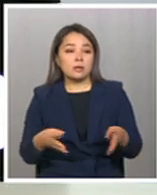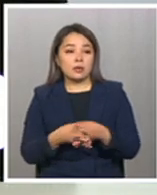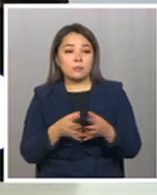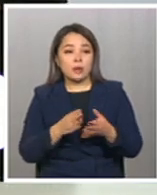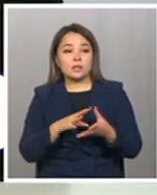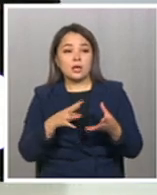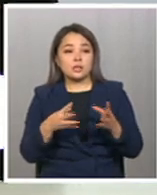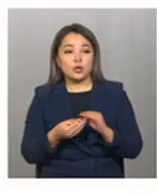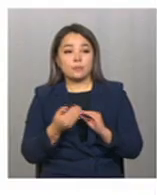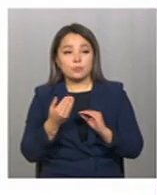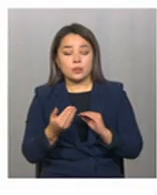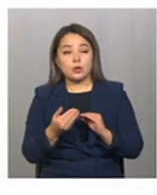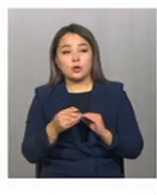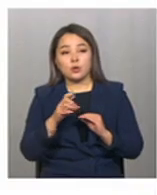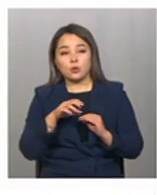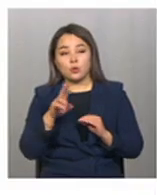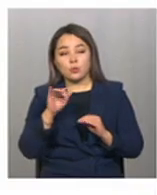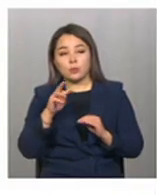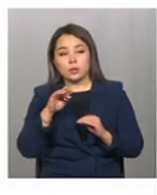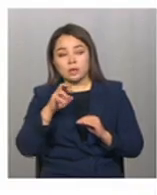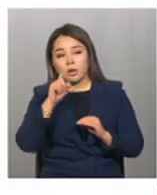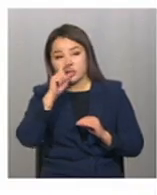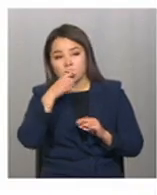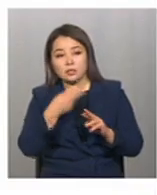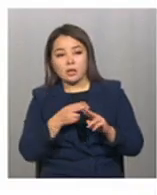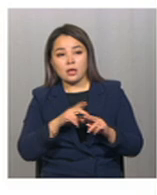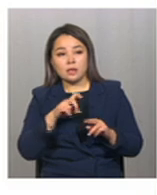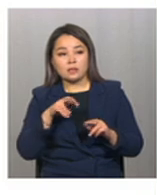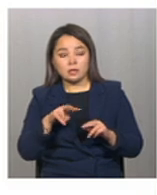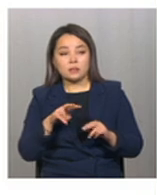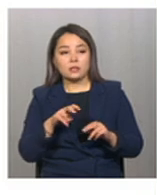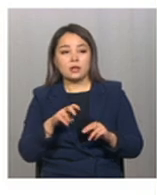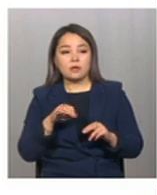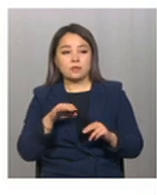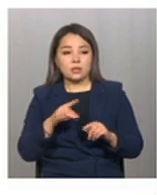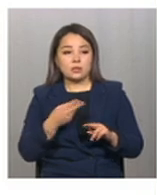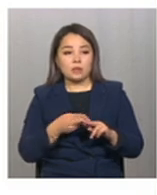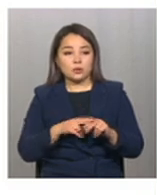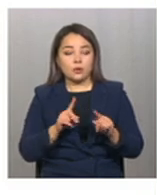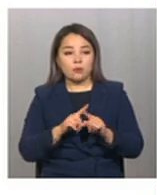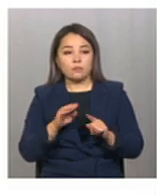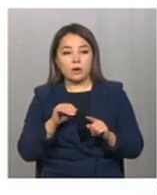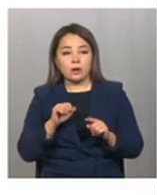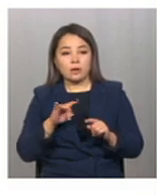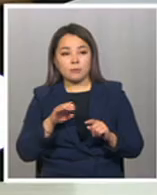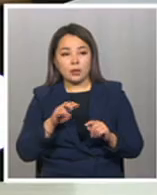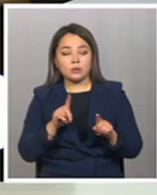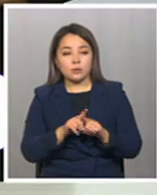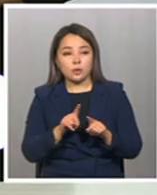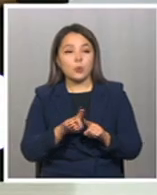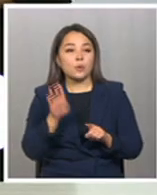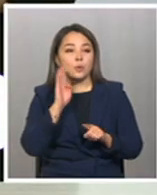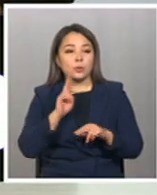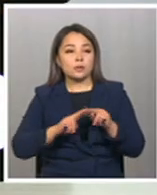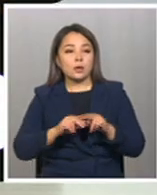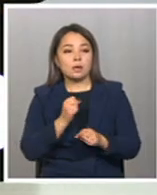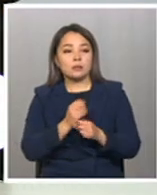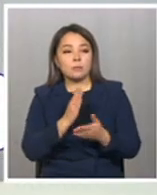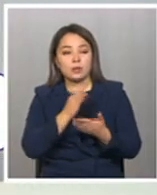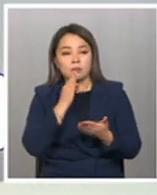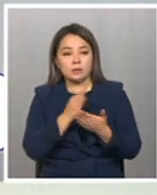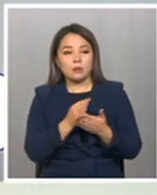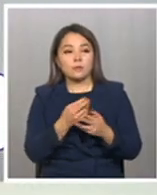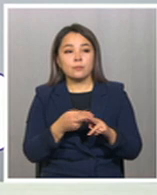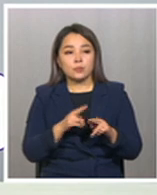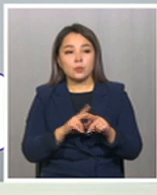нәтижесінде құмырсқа қышқылының этил эфирі немесе этил формиат және су түзіледі.